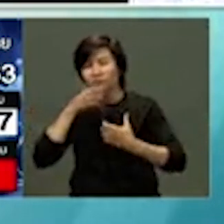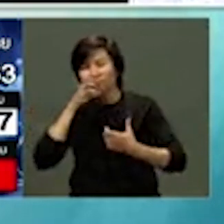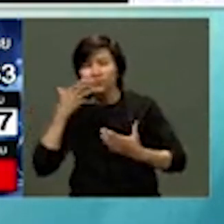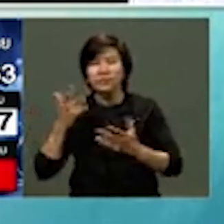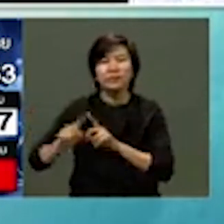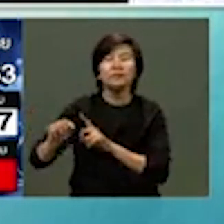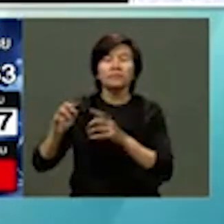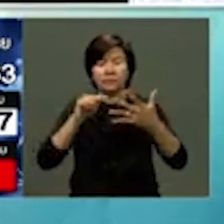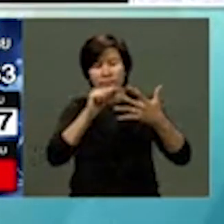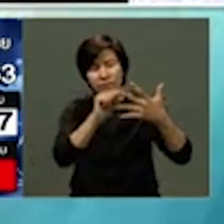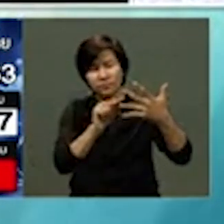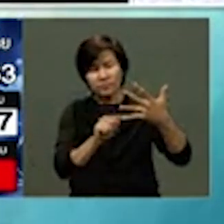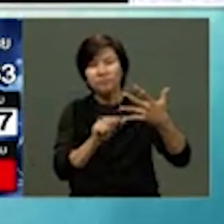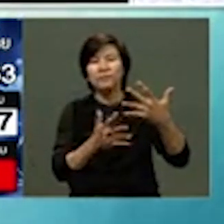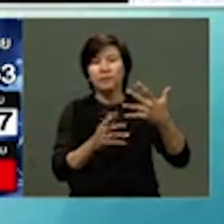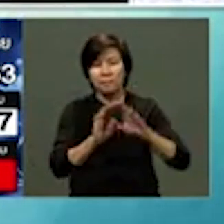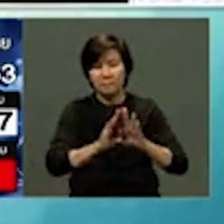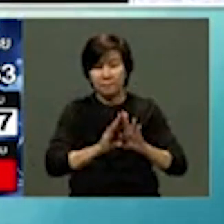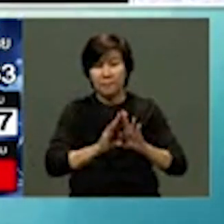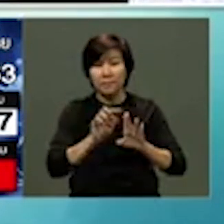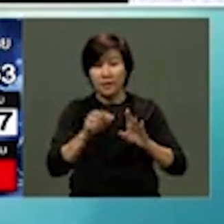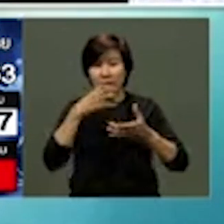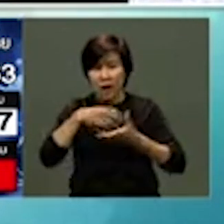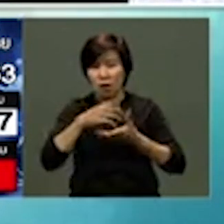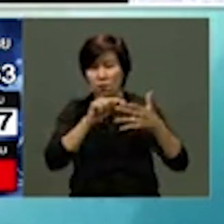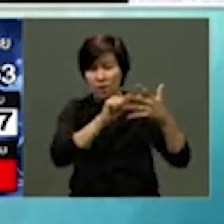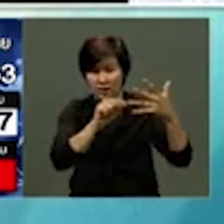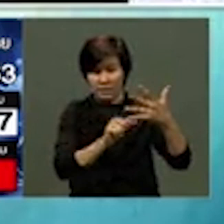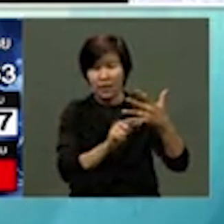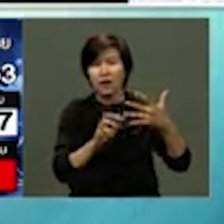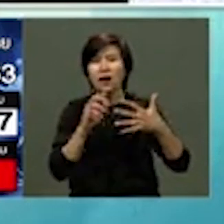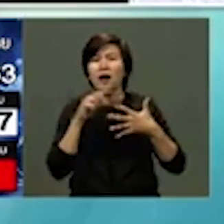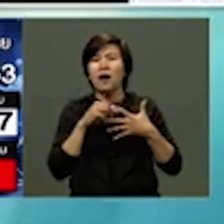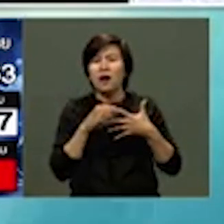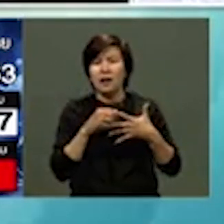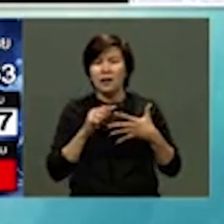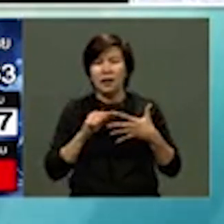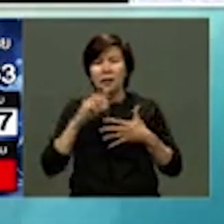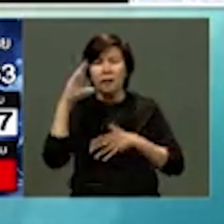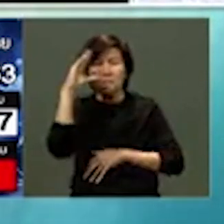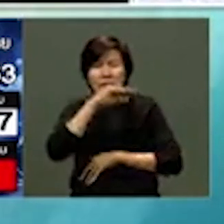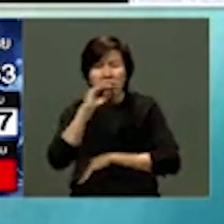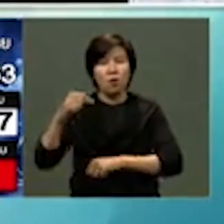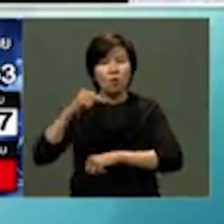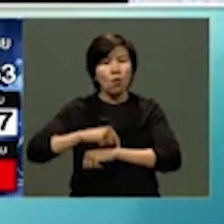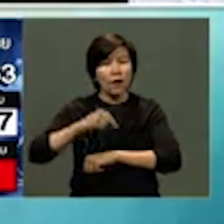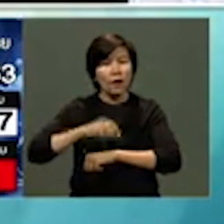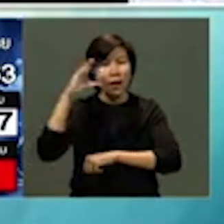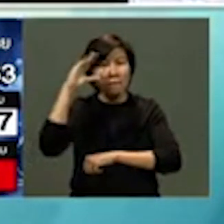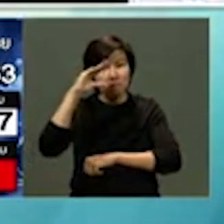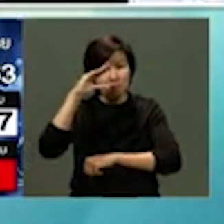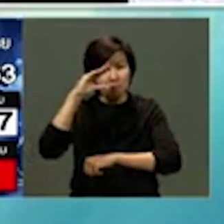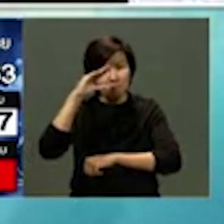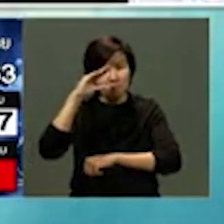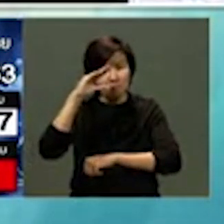ควบคุมหลักที่ต้องปฏิบัติตามอย่างเคร่งครัดนะครับซึ่งทุกคนจะต้องสวมหน้ากากอนามัยหน้ากากผ้าและเฟซชิลต